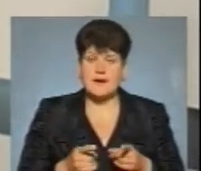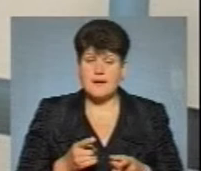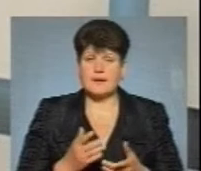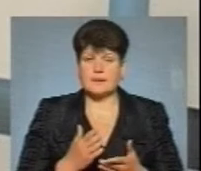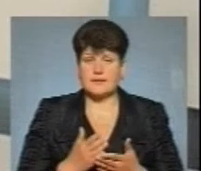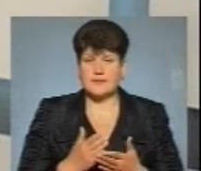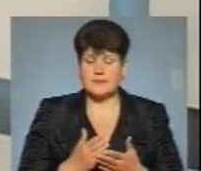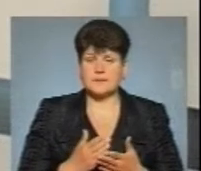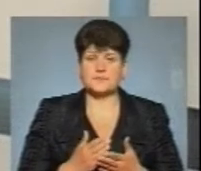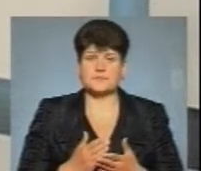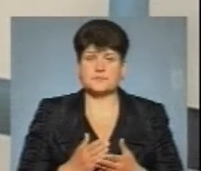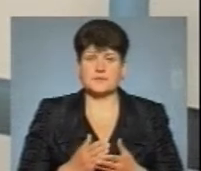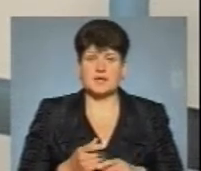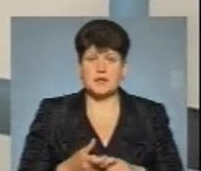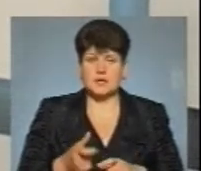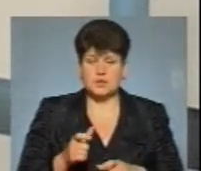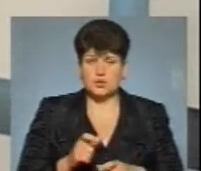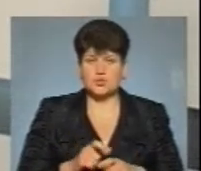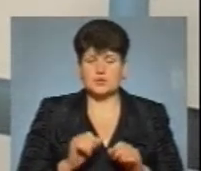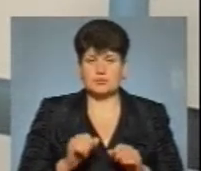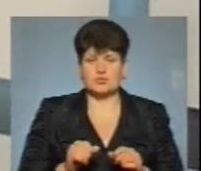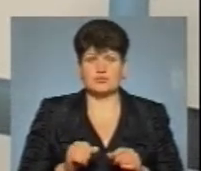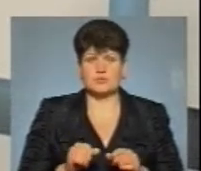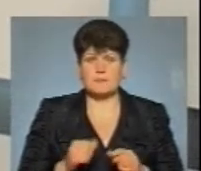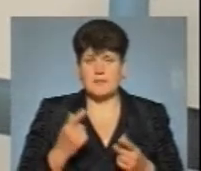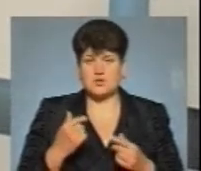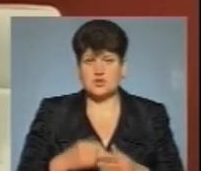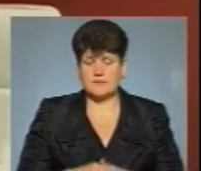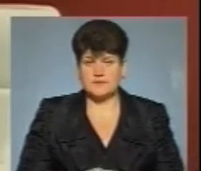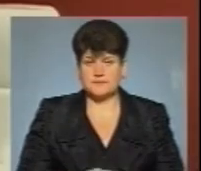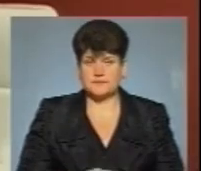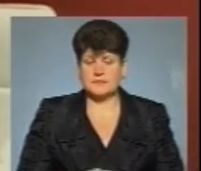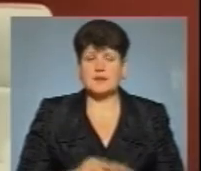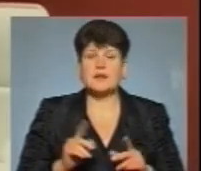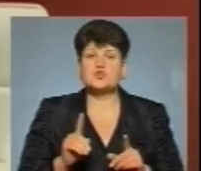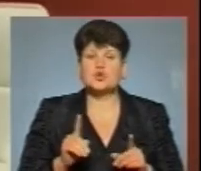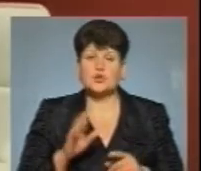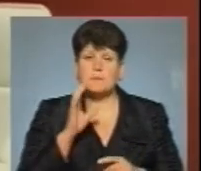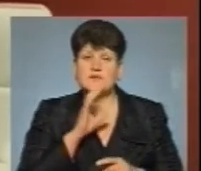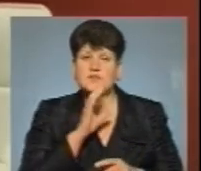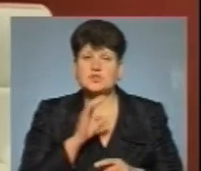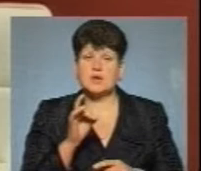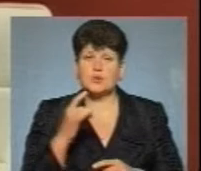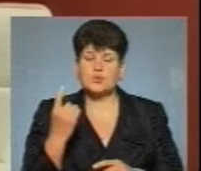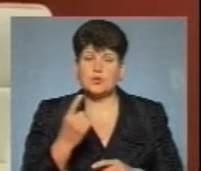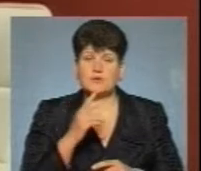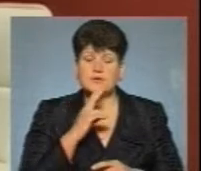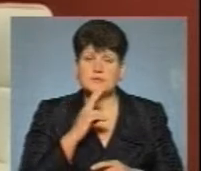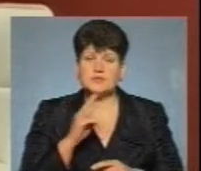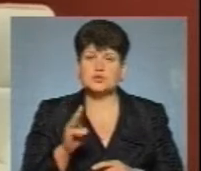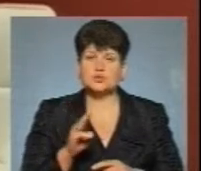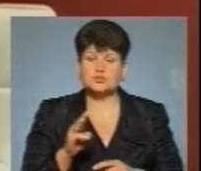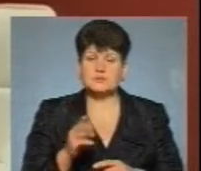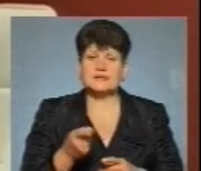і реалії дуже, скажімо так, можуть бути плачевні в перспективі. Як щодо північних районів області, зокрема Кременецького і Шумського,